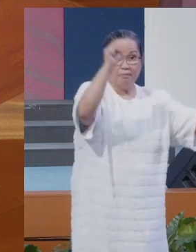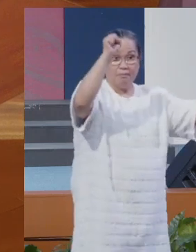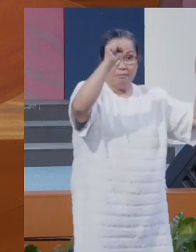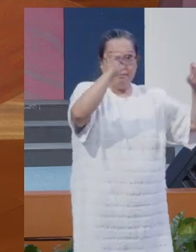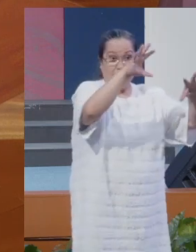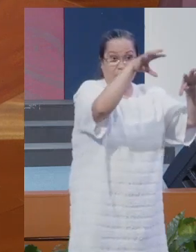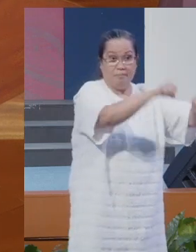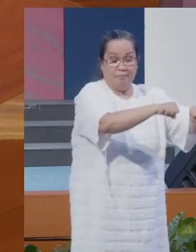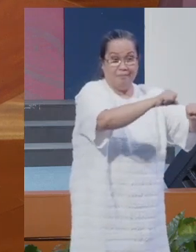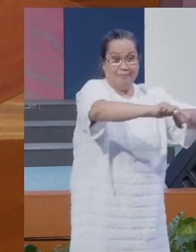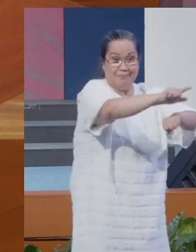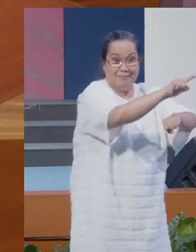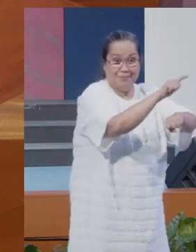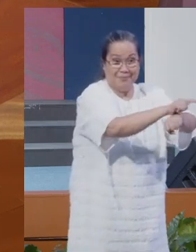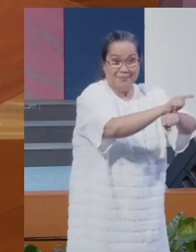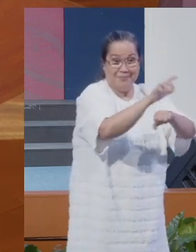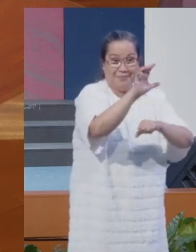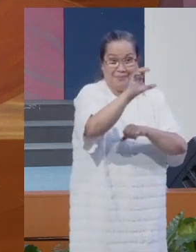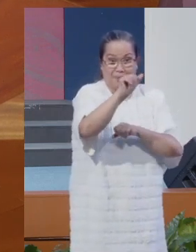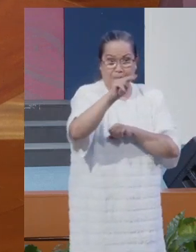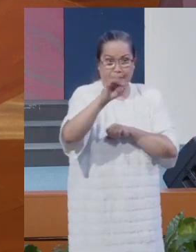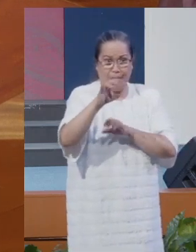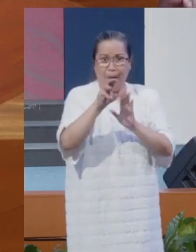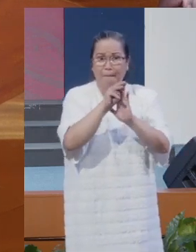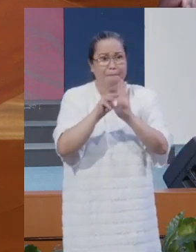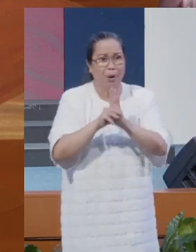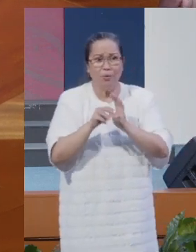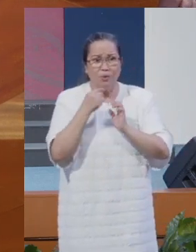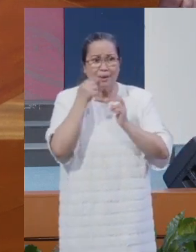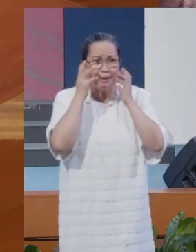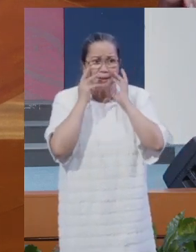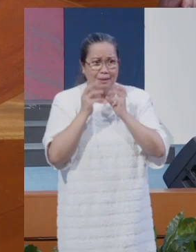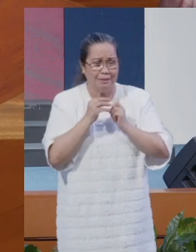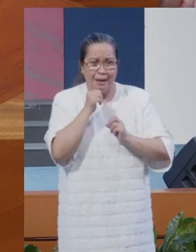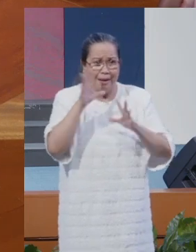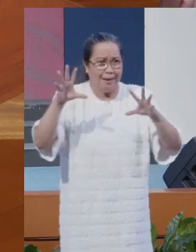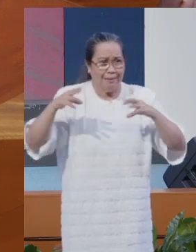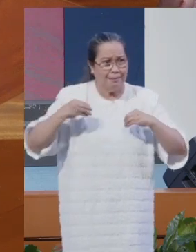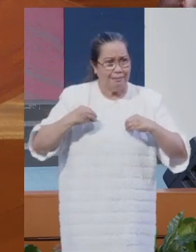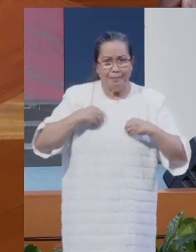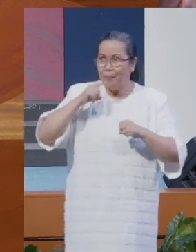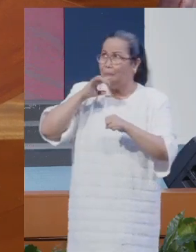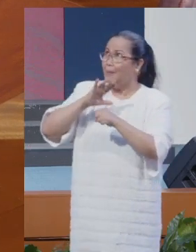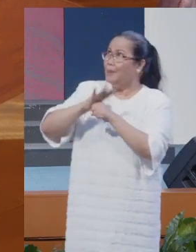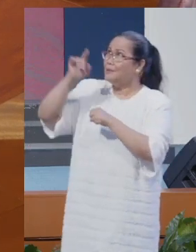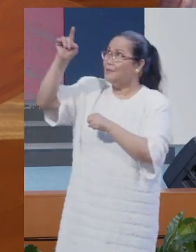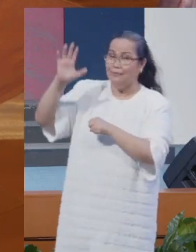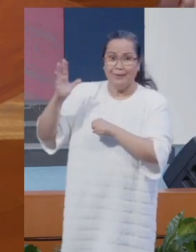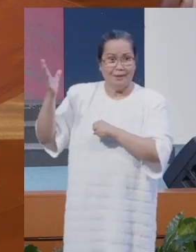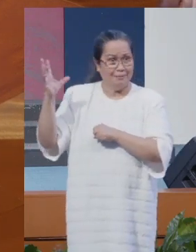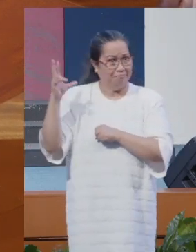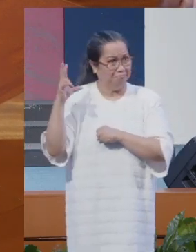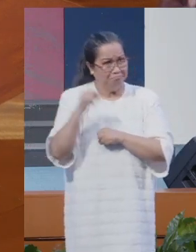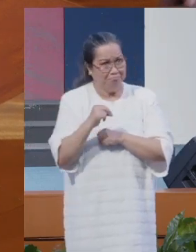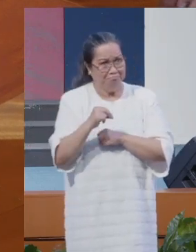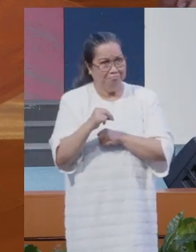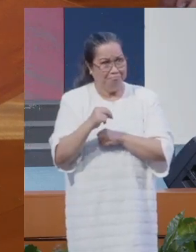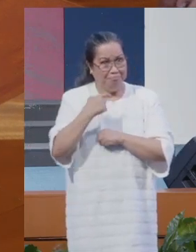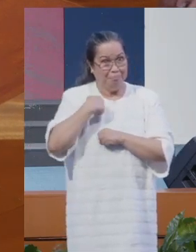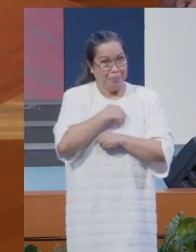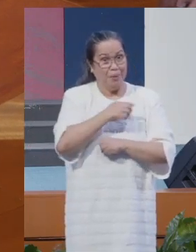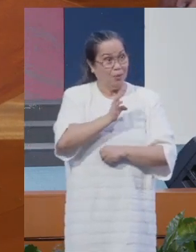land. So pinapaalala ni Moses na hindi tayo tumatanggap ng promise ng Panginoon dahil sa